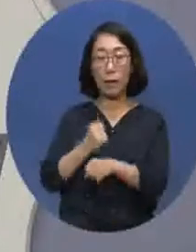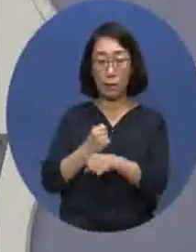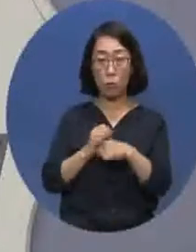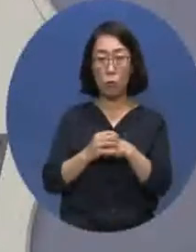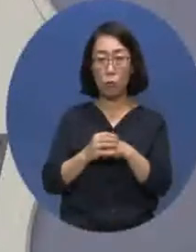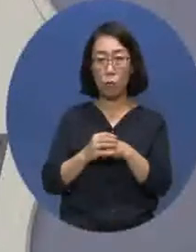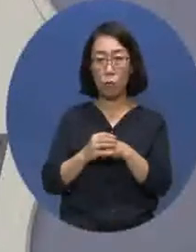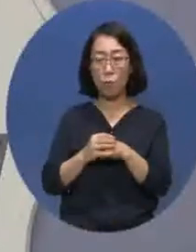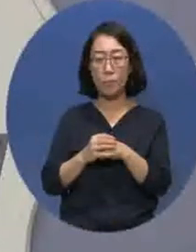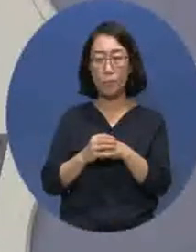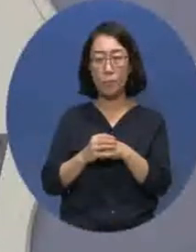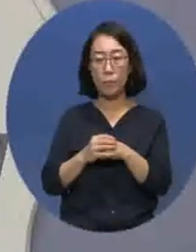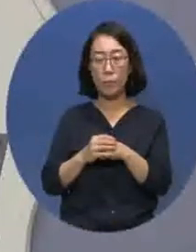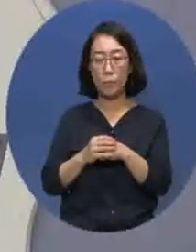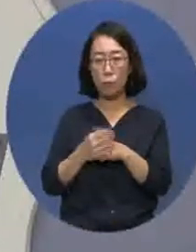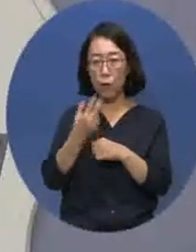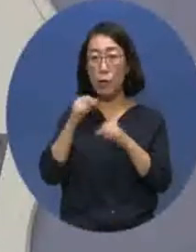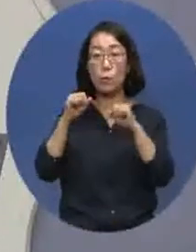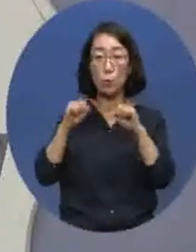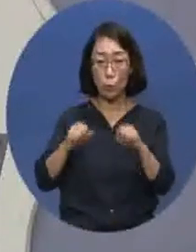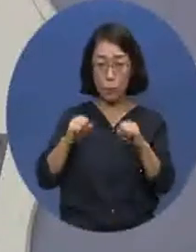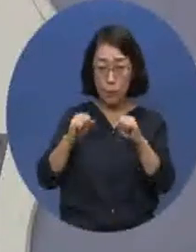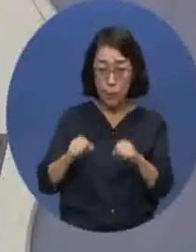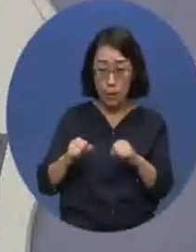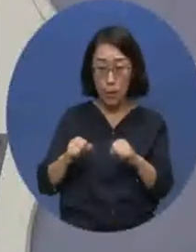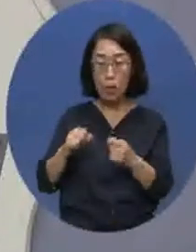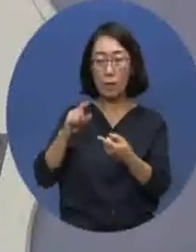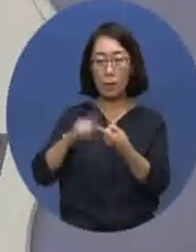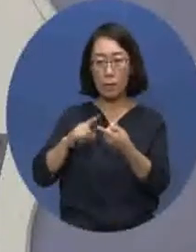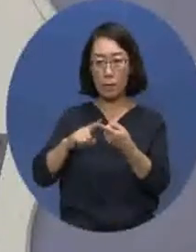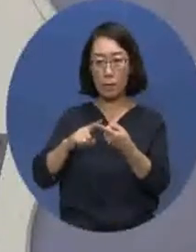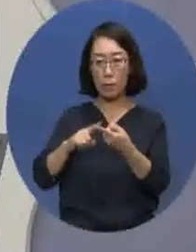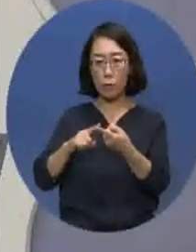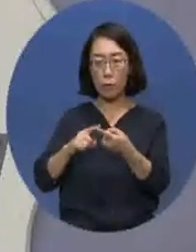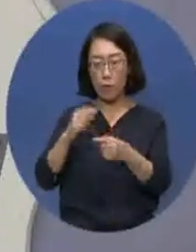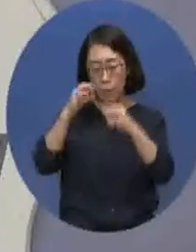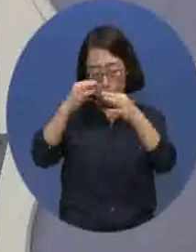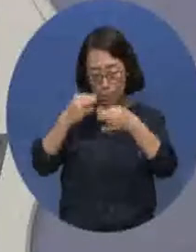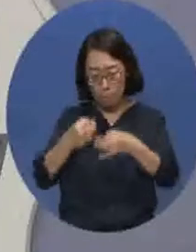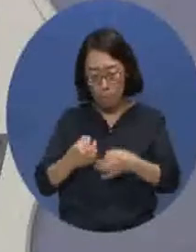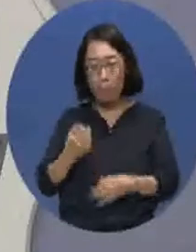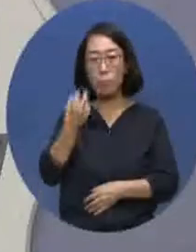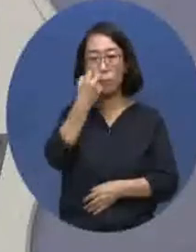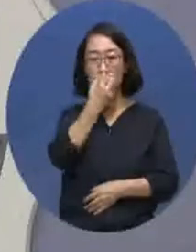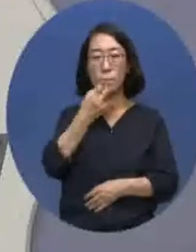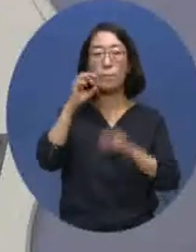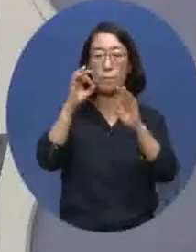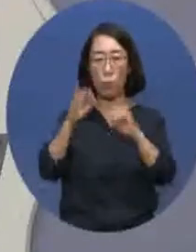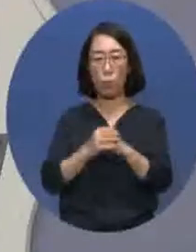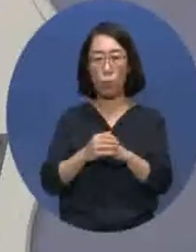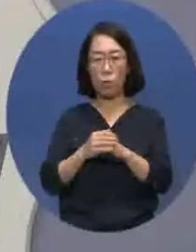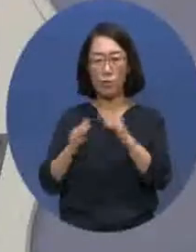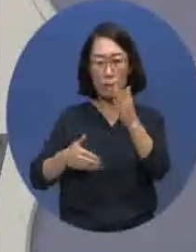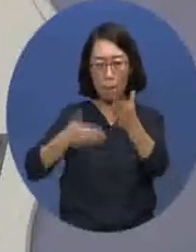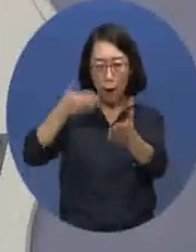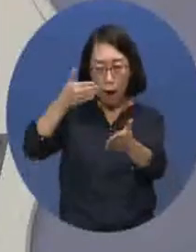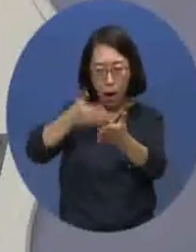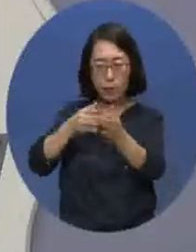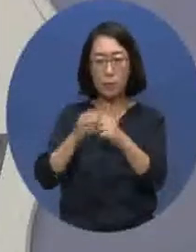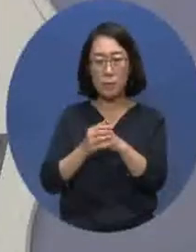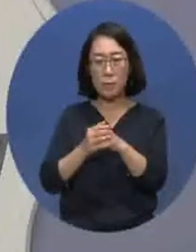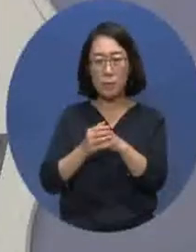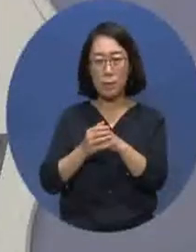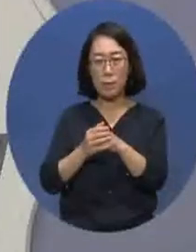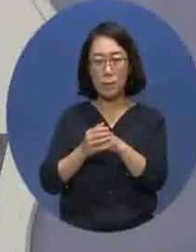우리 어 존재 자체에 대한 어떻게 보면 성찰도 하게 됩니다 우리가 정말 지금까지 이렇게